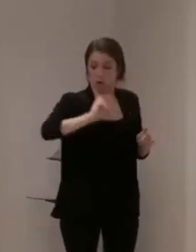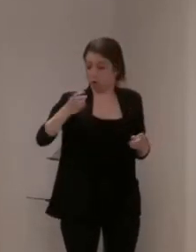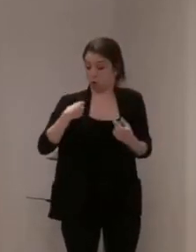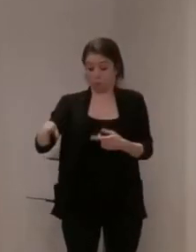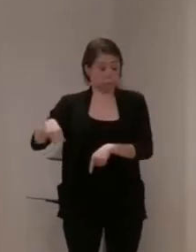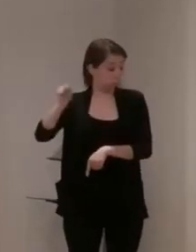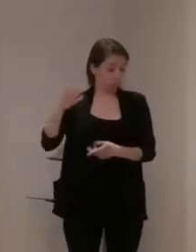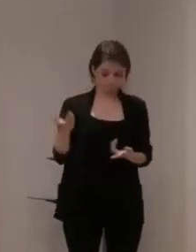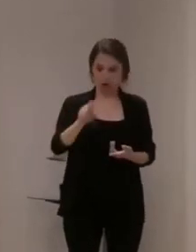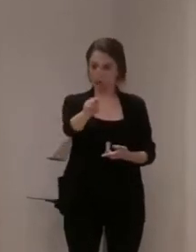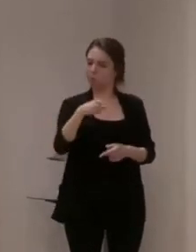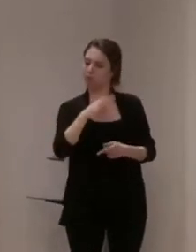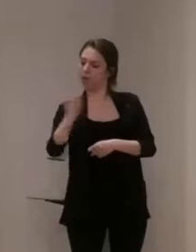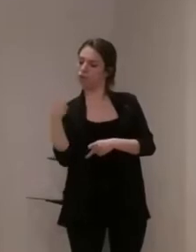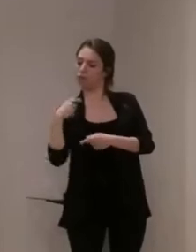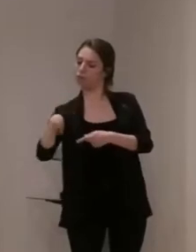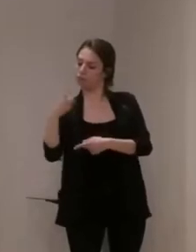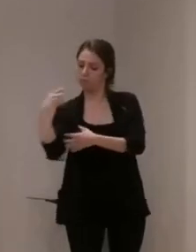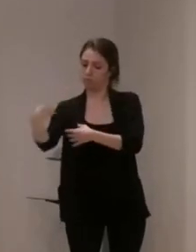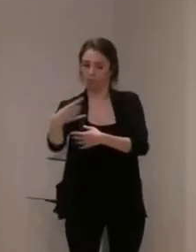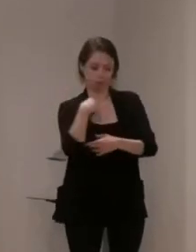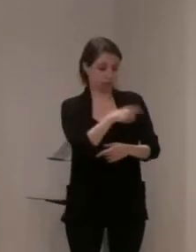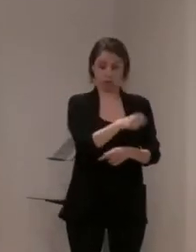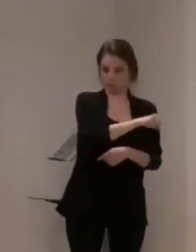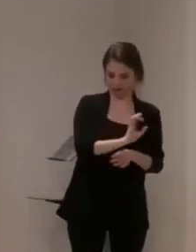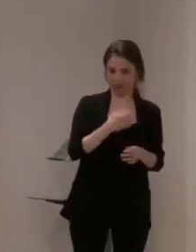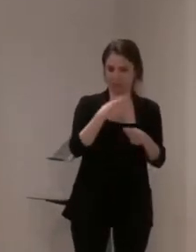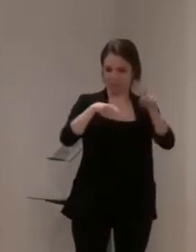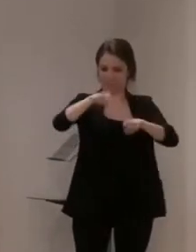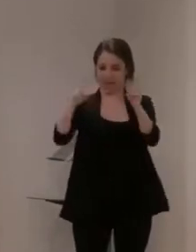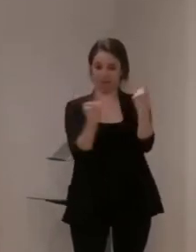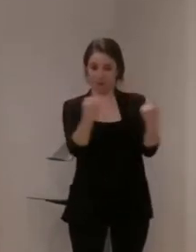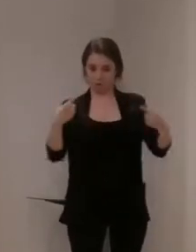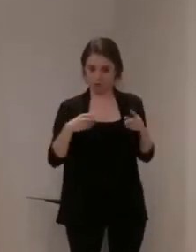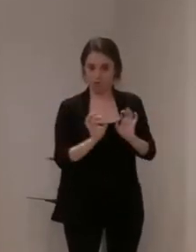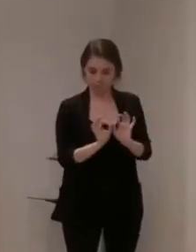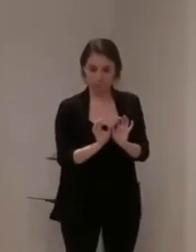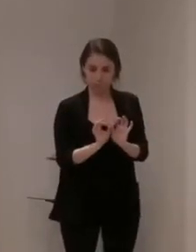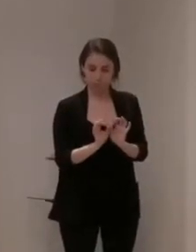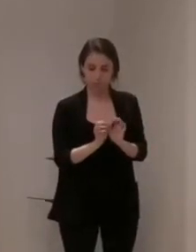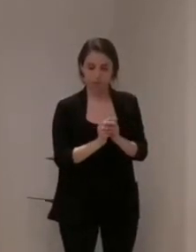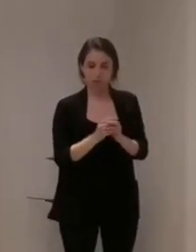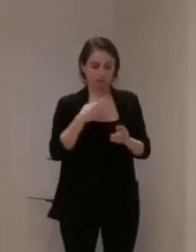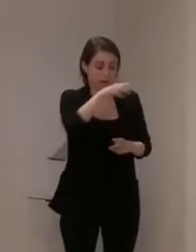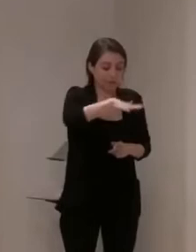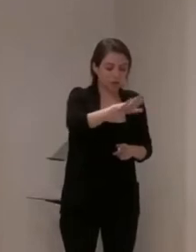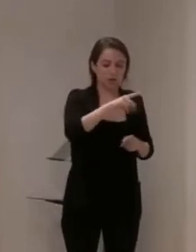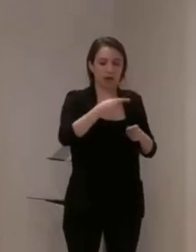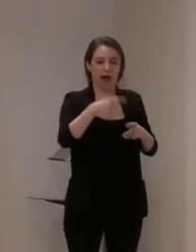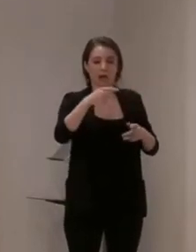I els llocs on hi ha hagut patiment, on hi ha hagut dolor humà, on hi ha hagut tortura,